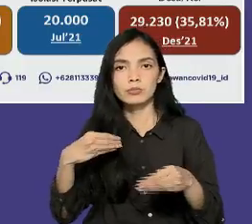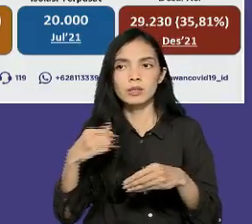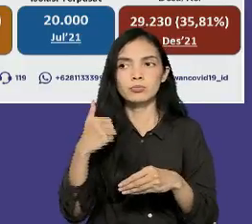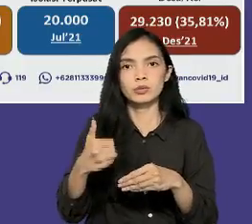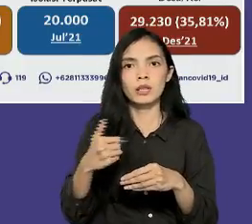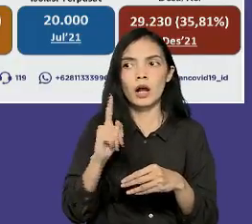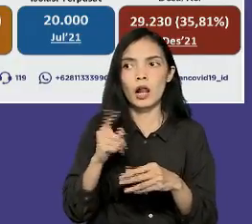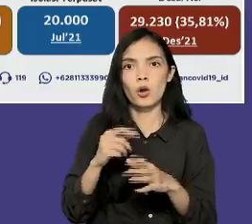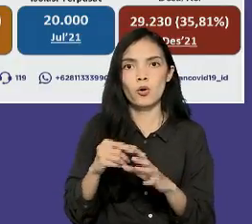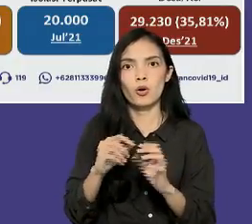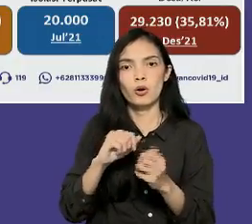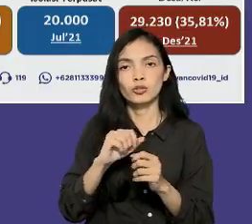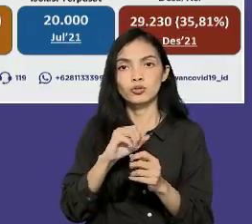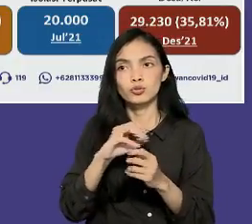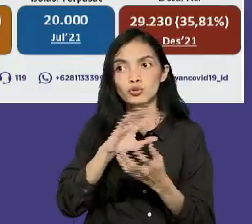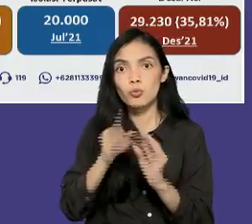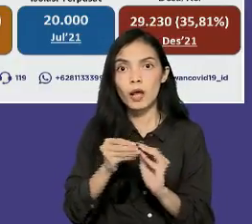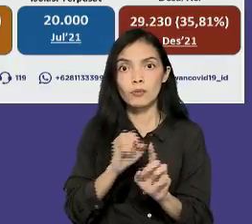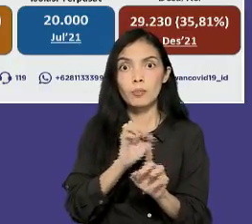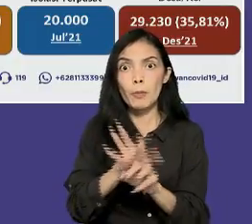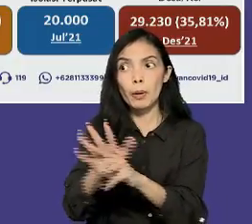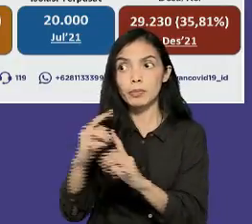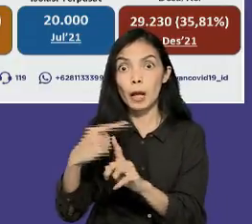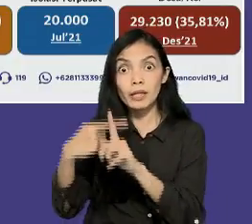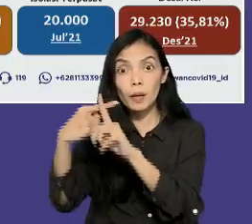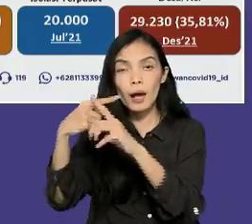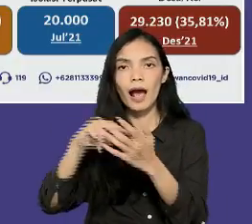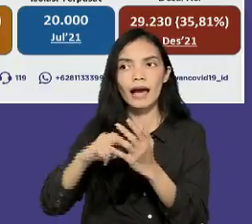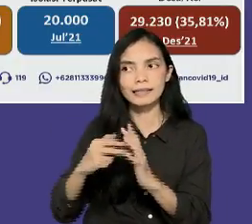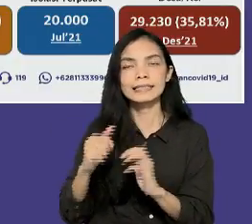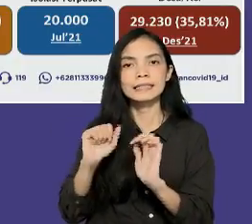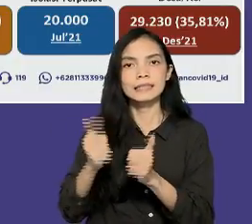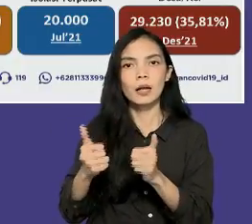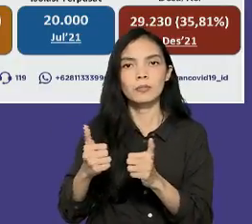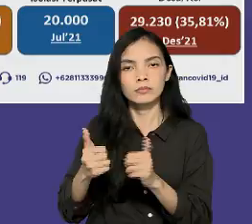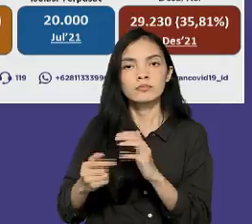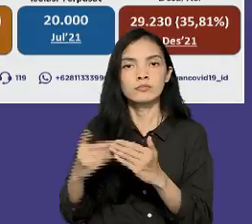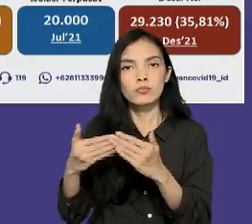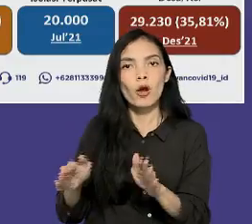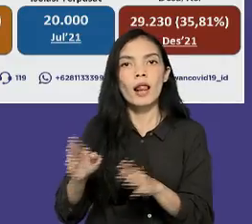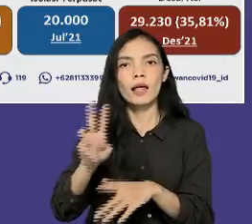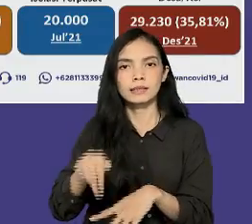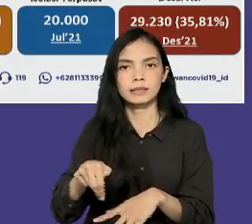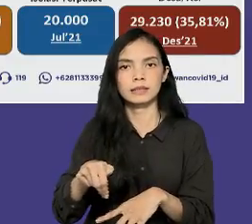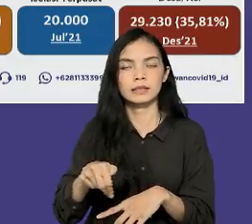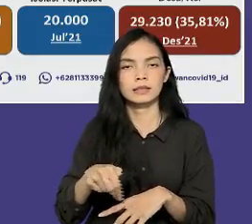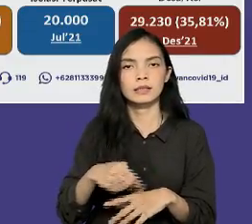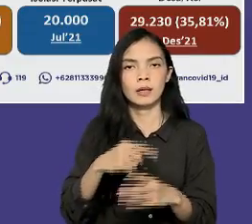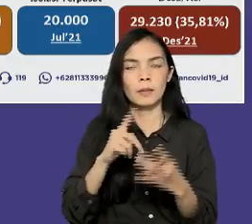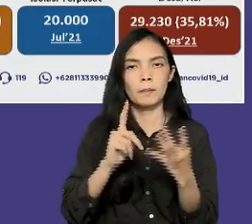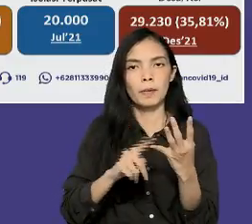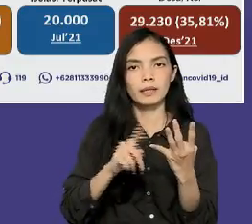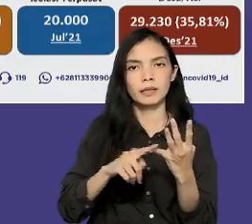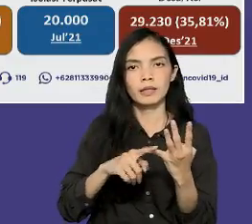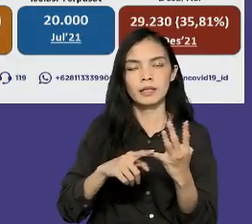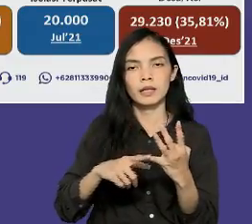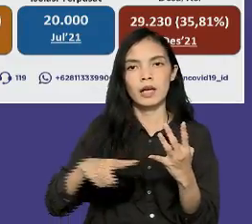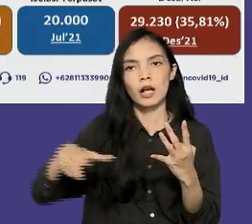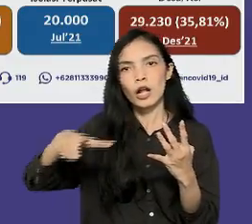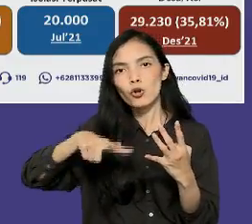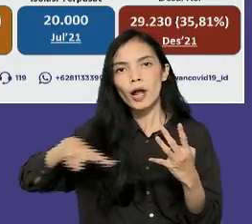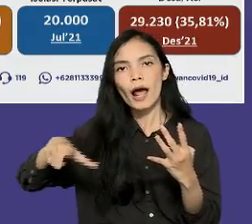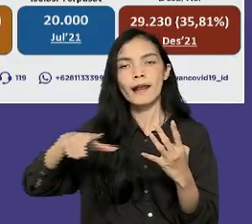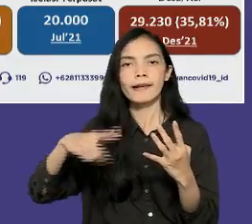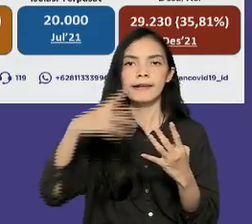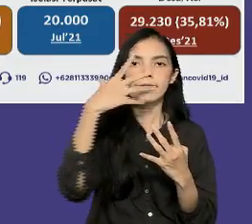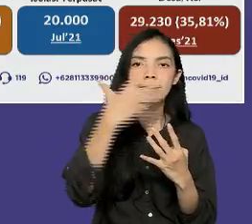kembali ketika sewaktu-waktu dibutuhkan. Yang keempat, jumlah posko di desa atau kelurahan.